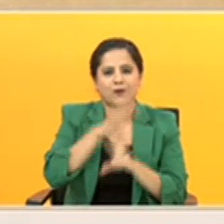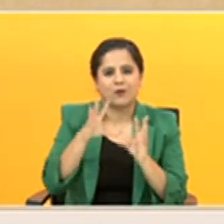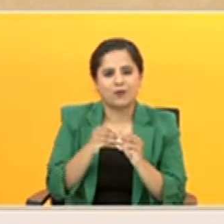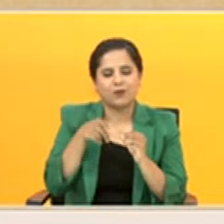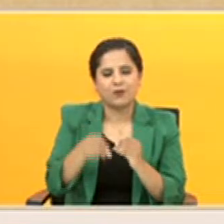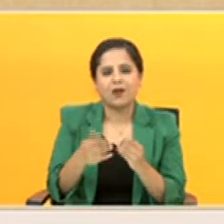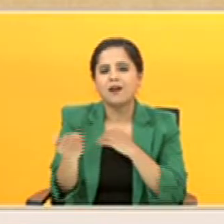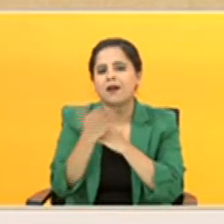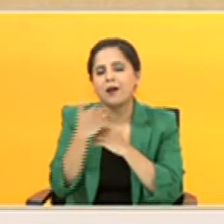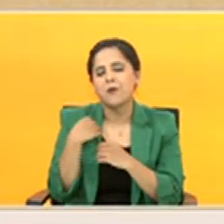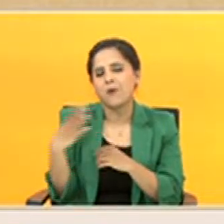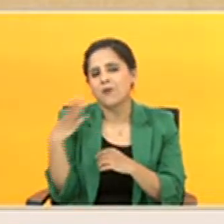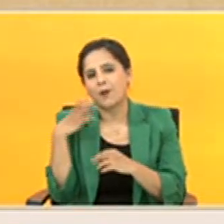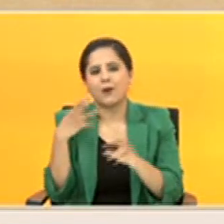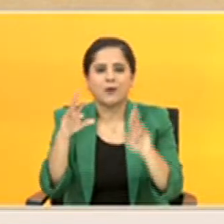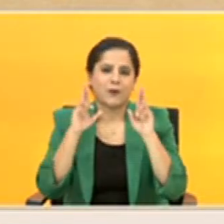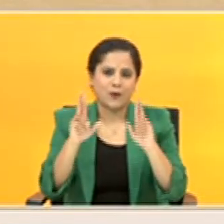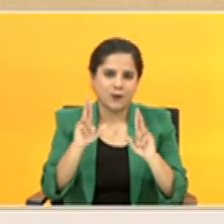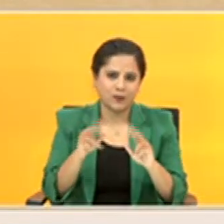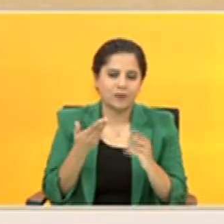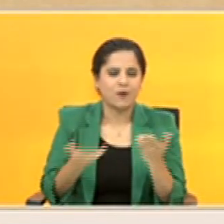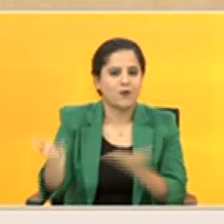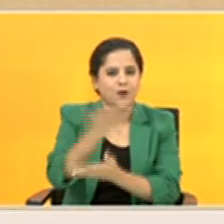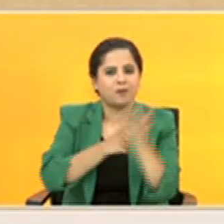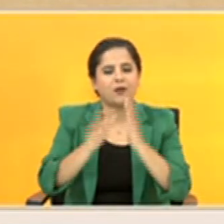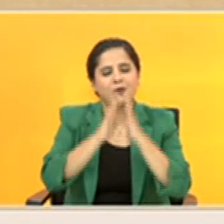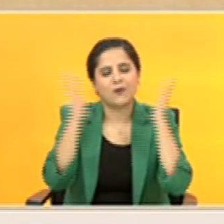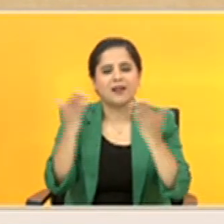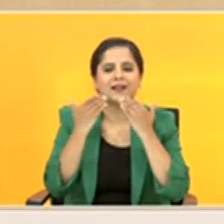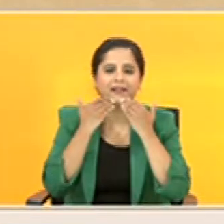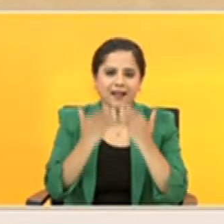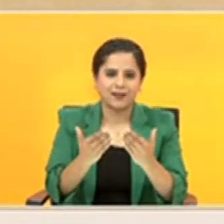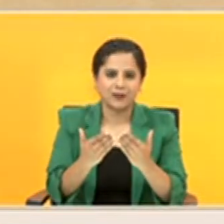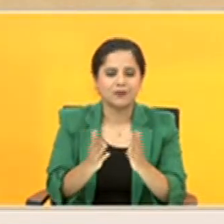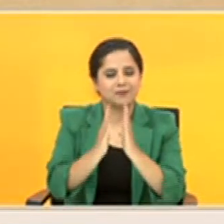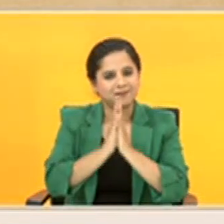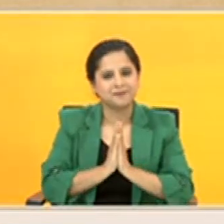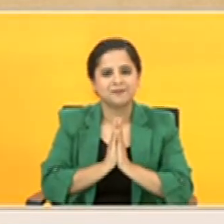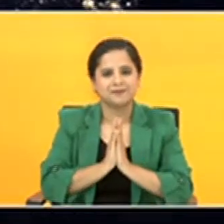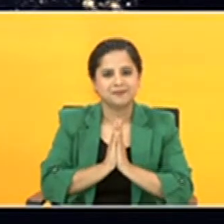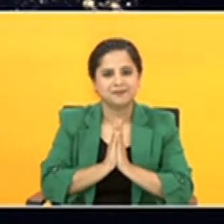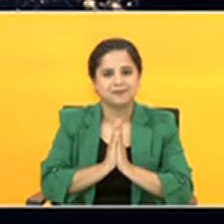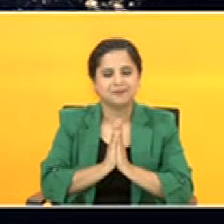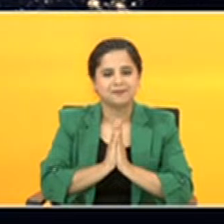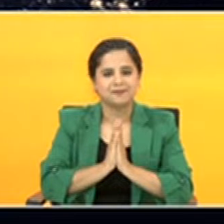आपके संदेशों का इंतजार है। आप सबका बहुत बहुत धन्यवाद। नमस्कार।